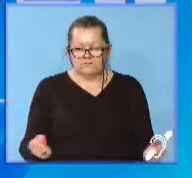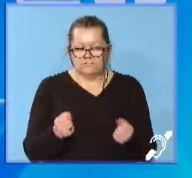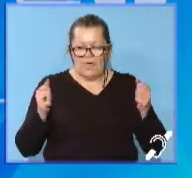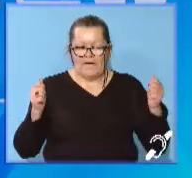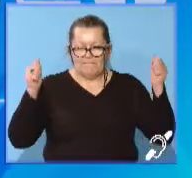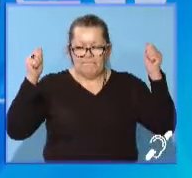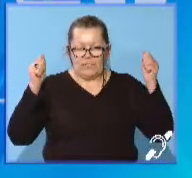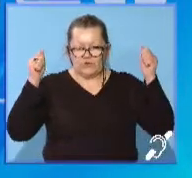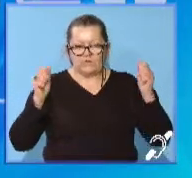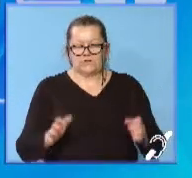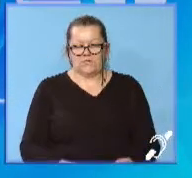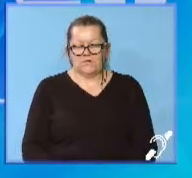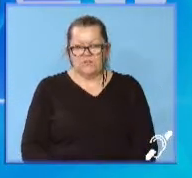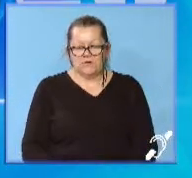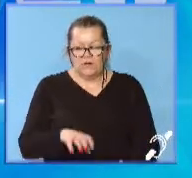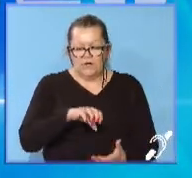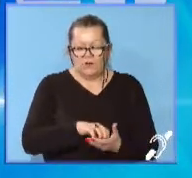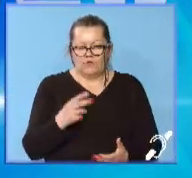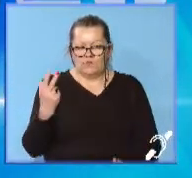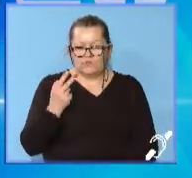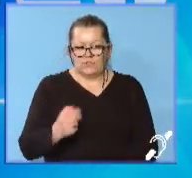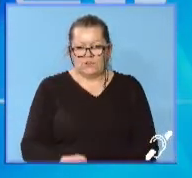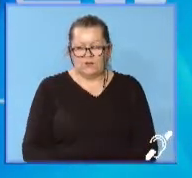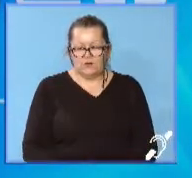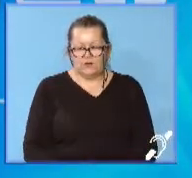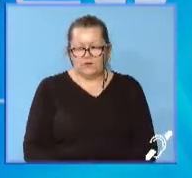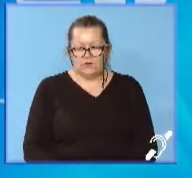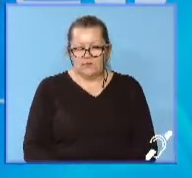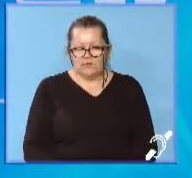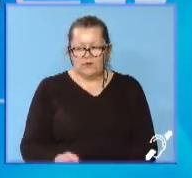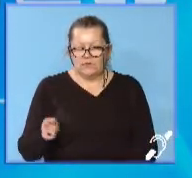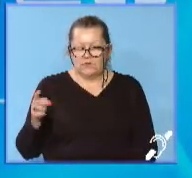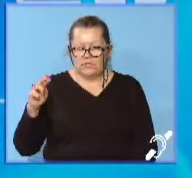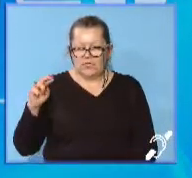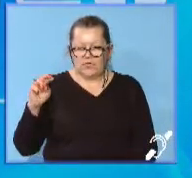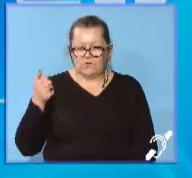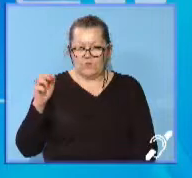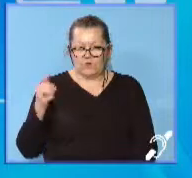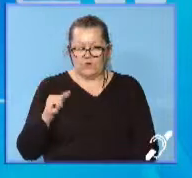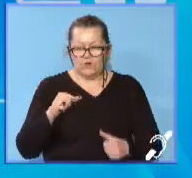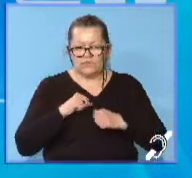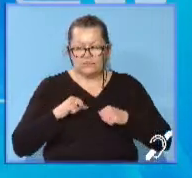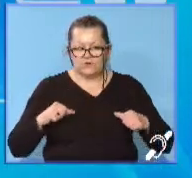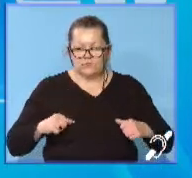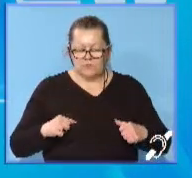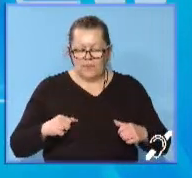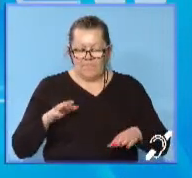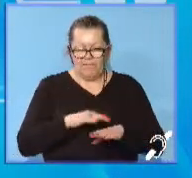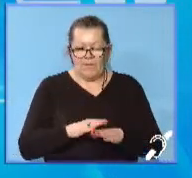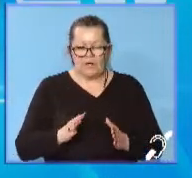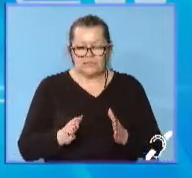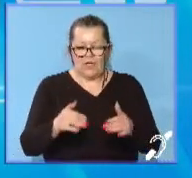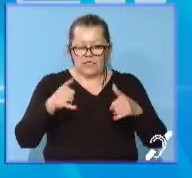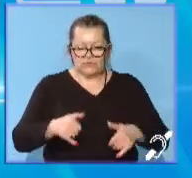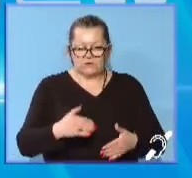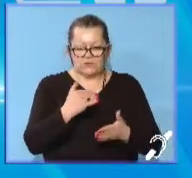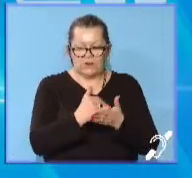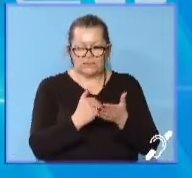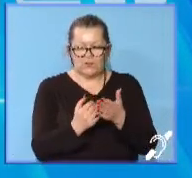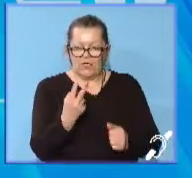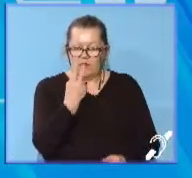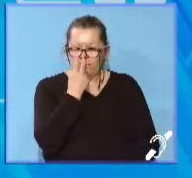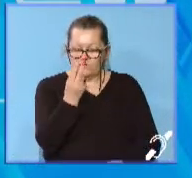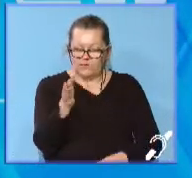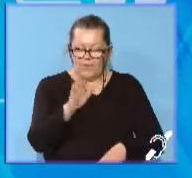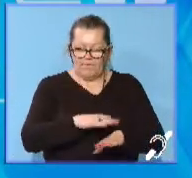de protestele fermierilor iar locul trei este ocupat de transportatorii și fermierii din Mehedinți în stradă acest clasament a fost realizat pe